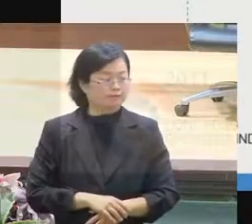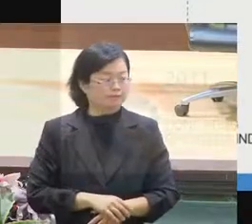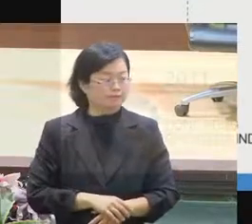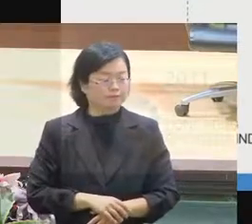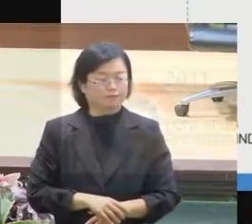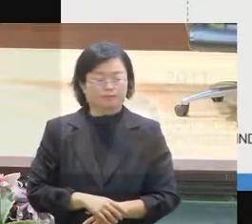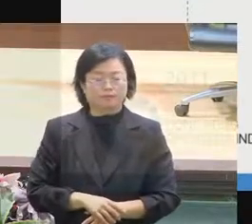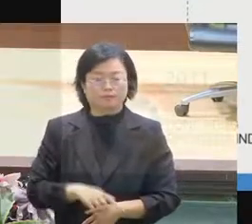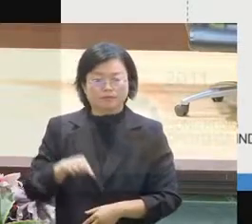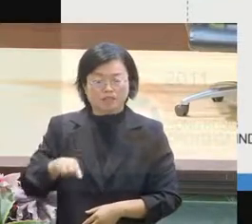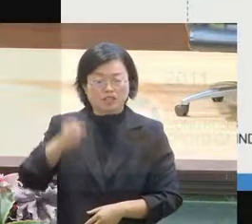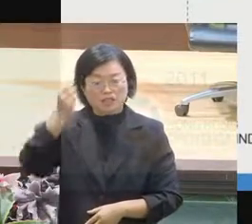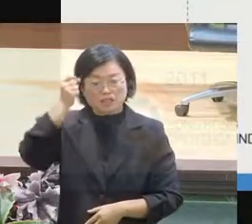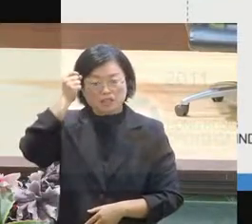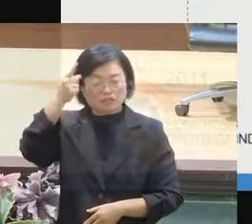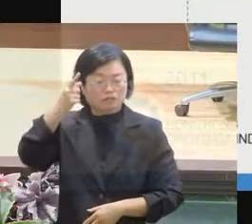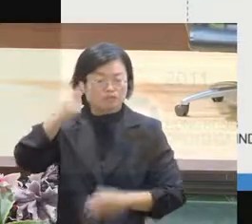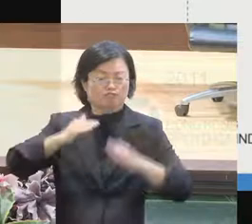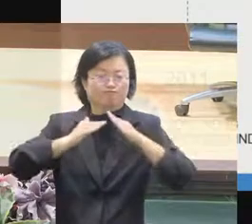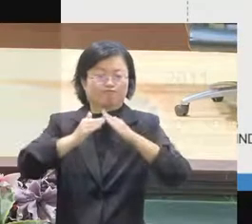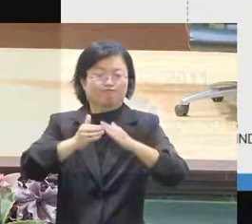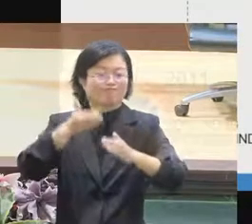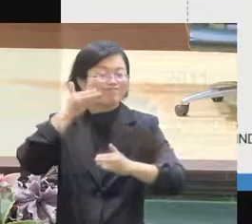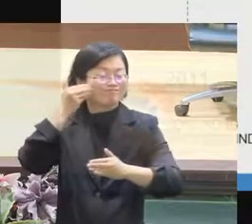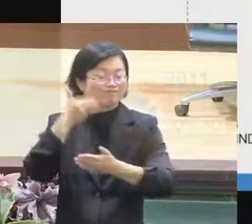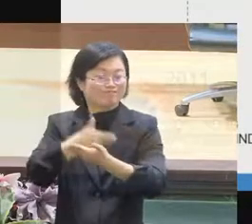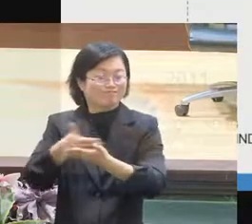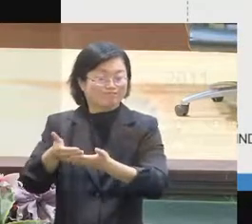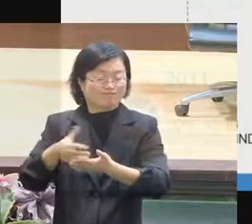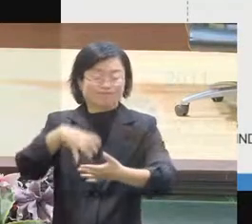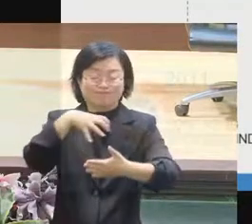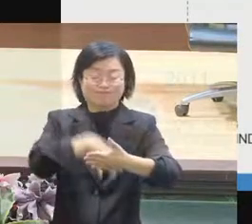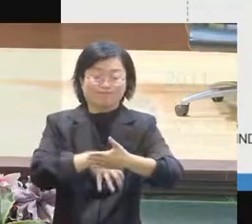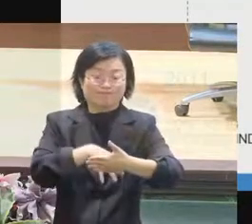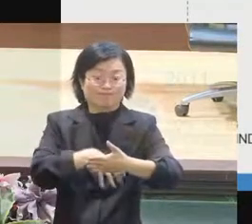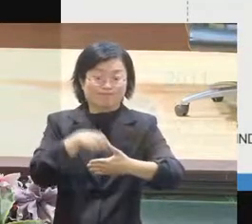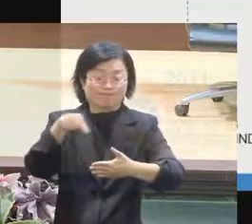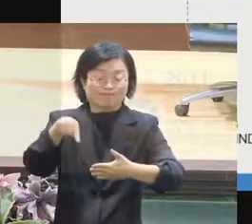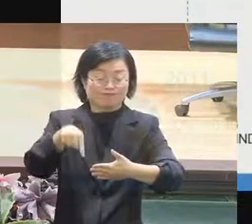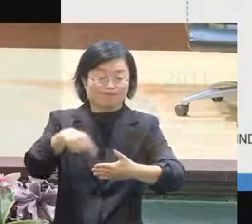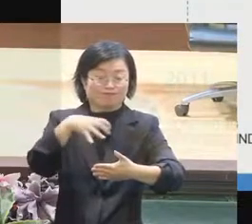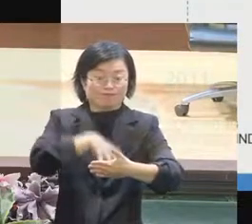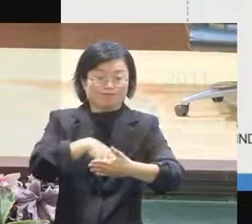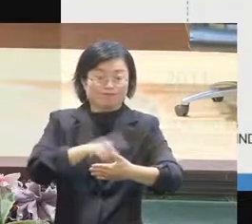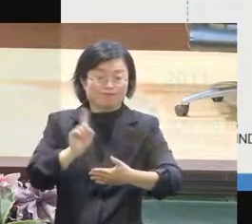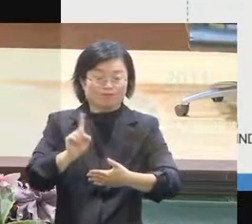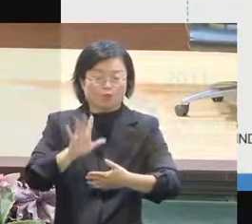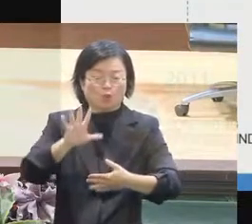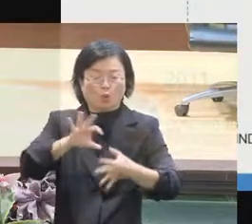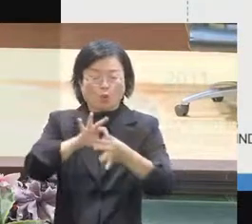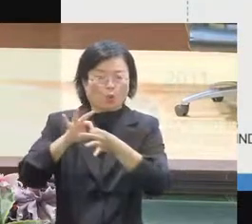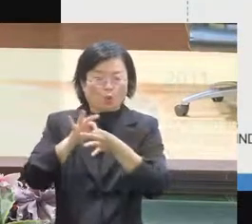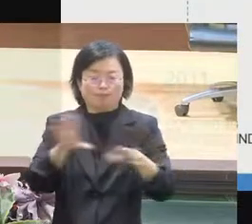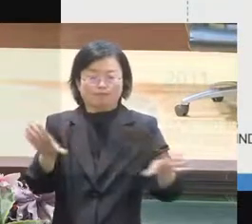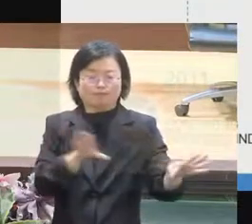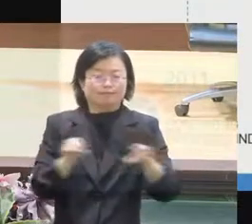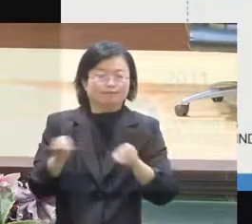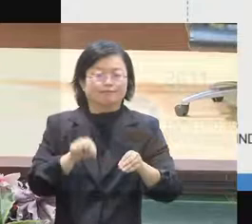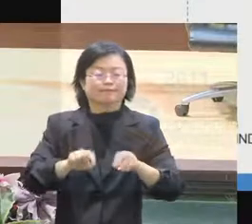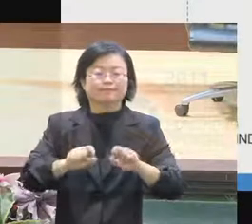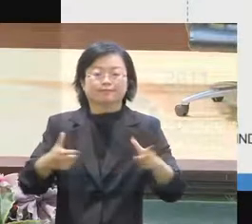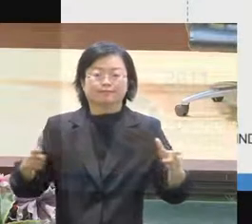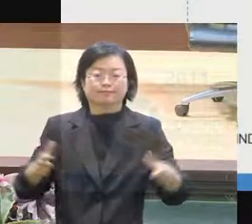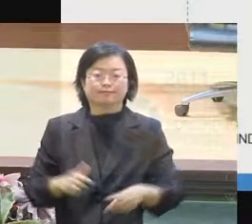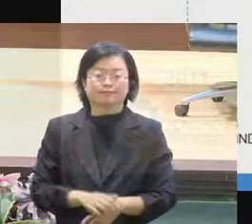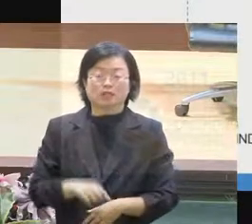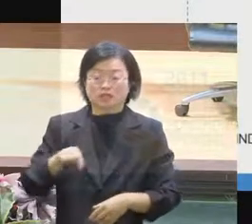慧城市蓝图。那其中呢就包括了比较多的内容是讲 open data 的。那么这个时候才开始一